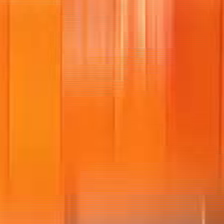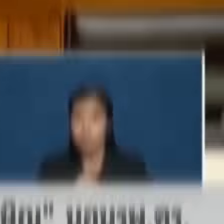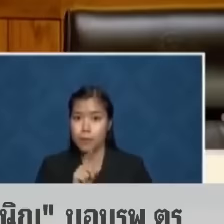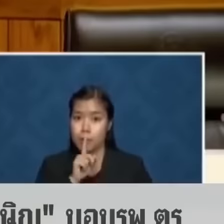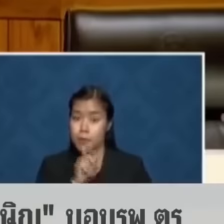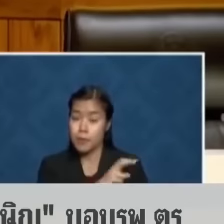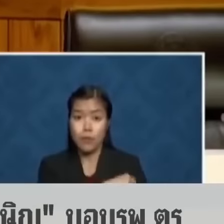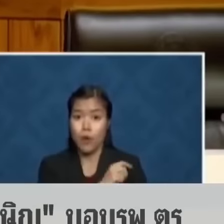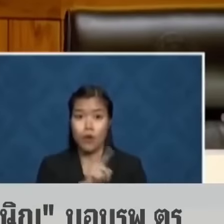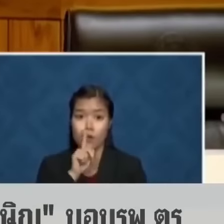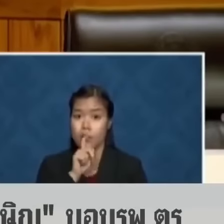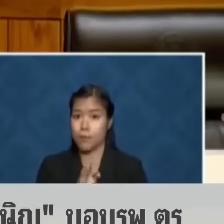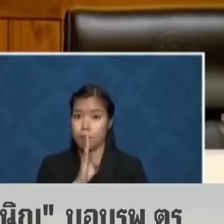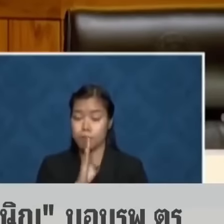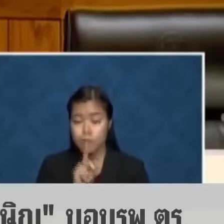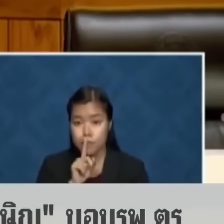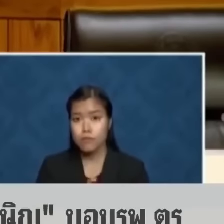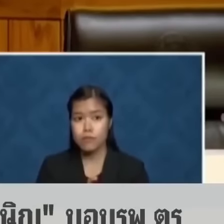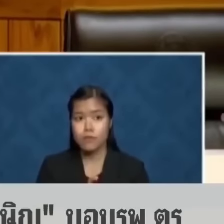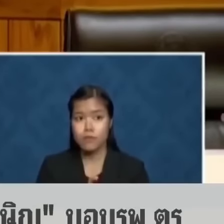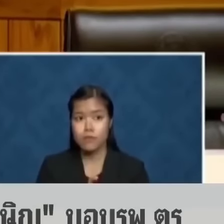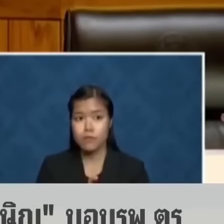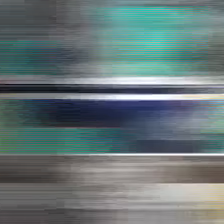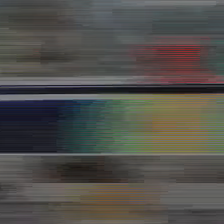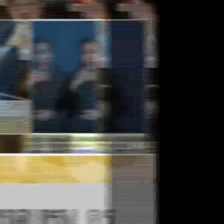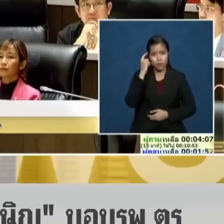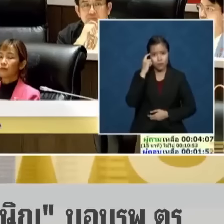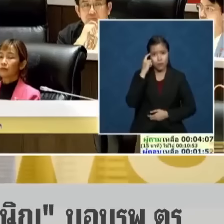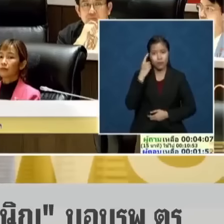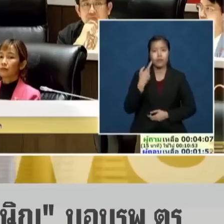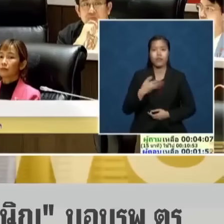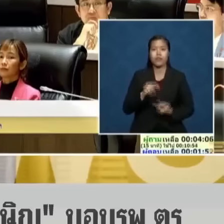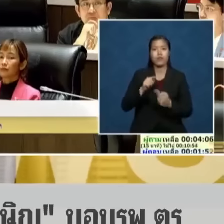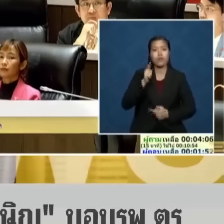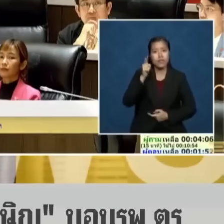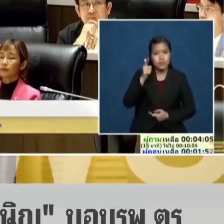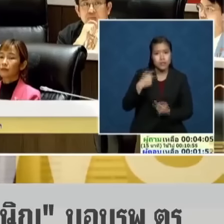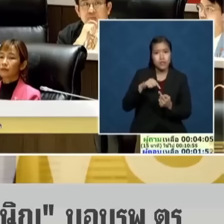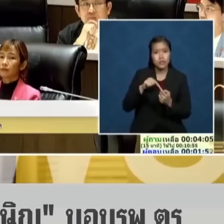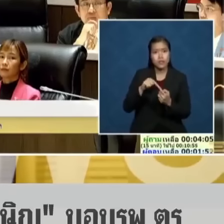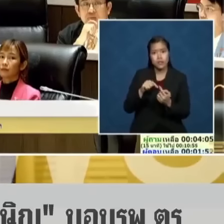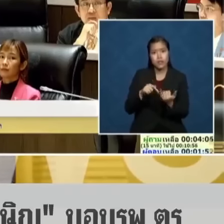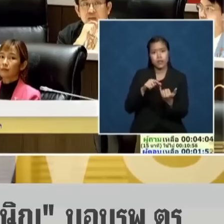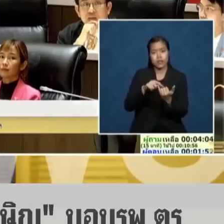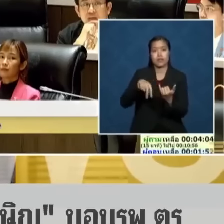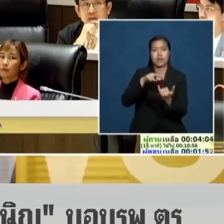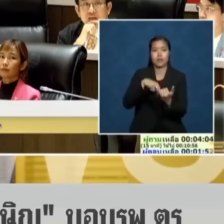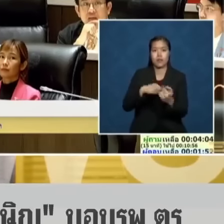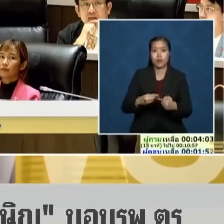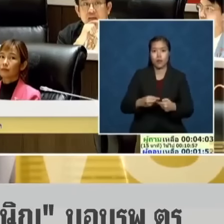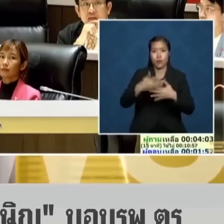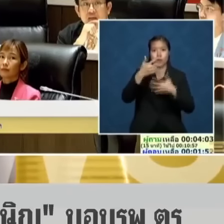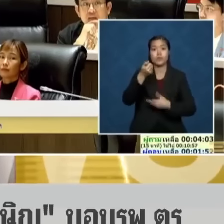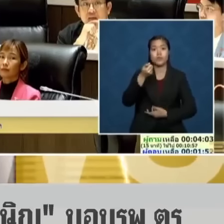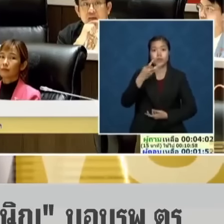คุณหมอยังอยู่ข้างหลังนี่เลยยืนยันว่าท่านป่วยจริง กรณีที่ถูกยกขึ้นมาเนี่ยที่มีติดคุกอยู่แล้วทำไ